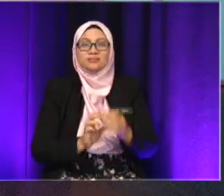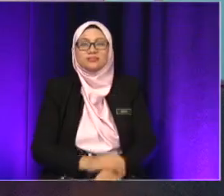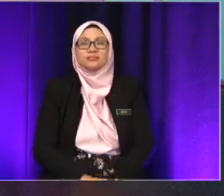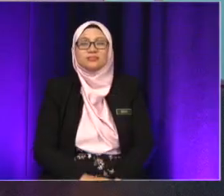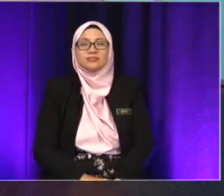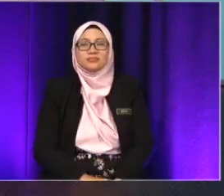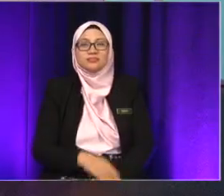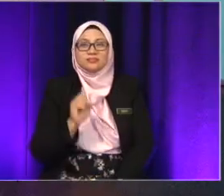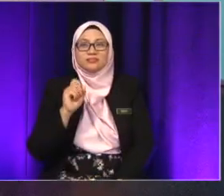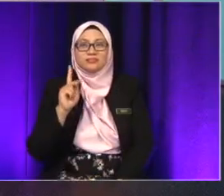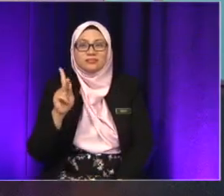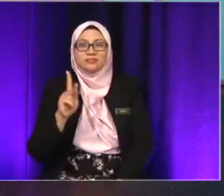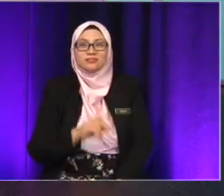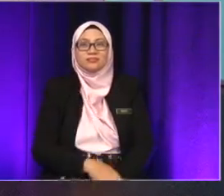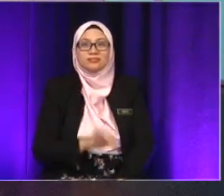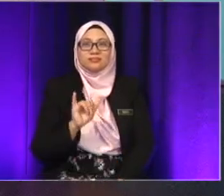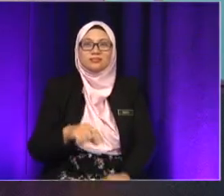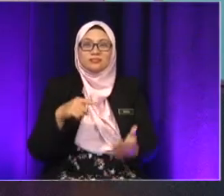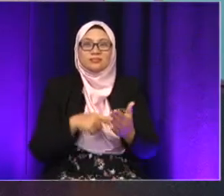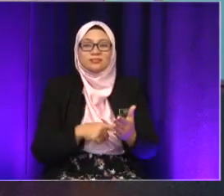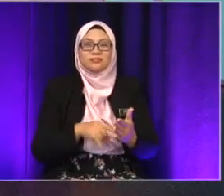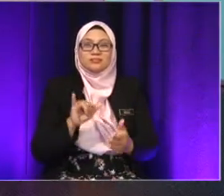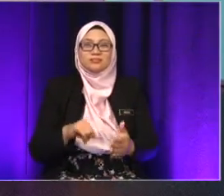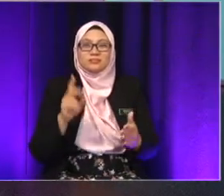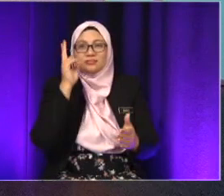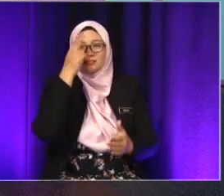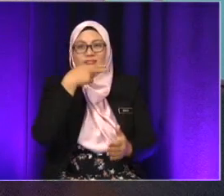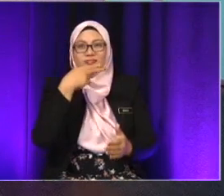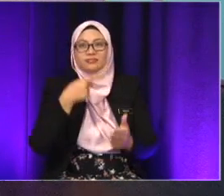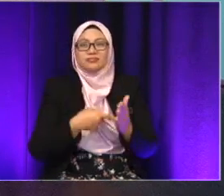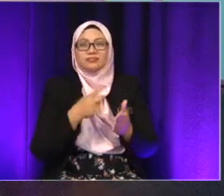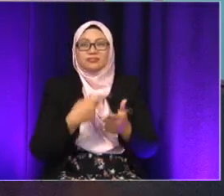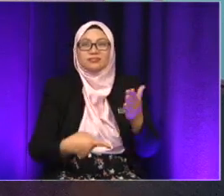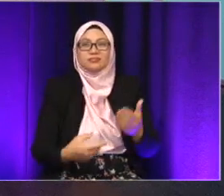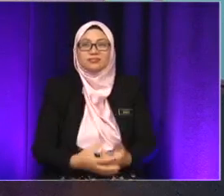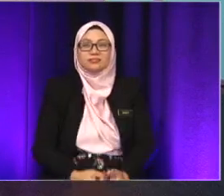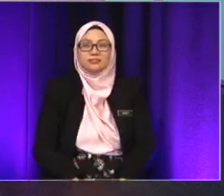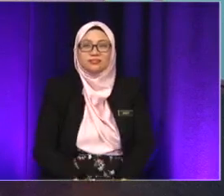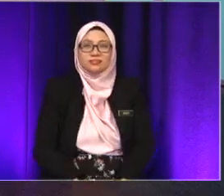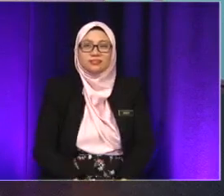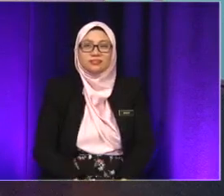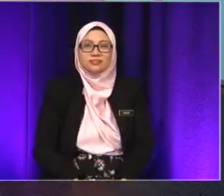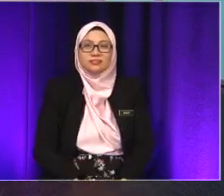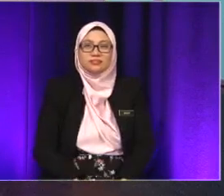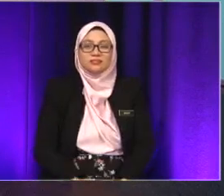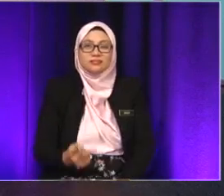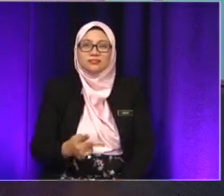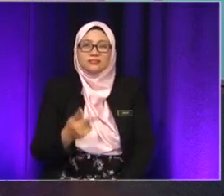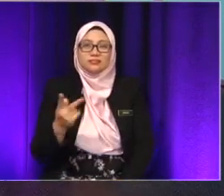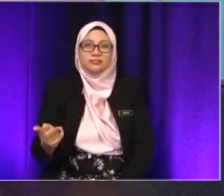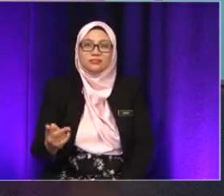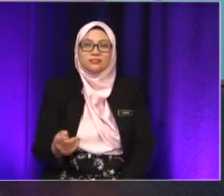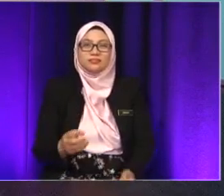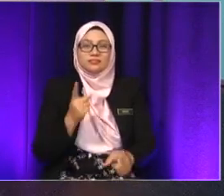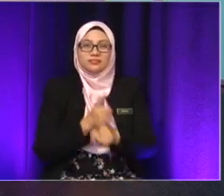cikgu, yang ni pula apa dia cikgu? Yang di hadapan kita ni. Yang di hadapan ni adalah satu komponen sebenarnya komponen sebenar tapi dikecilkan model